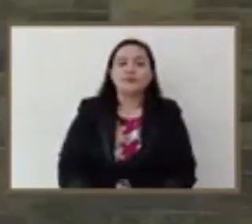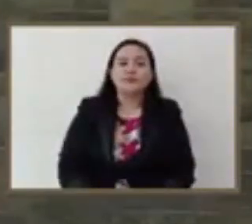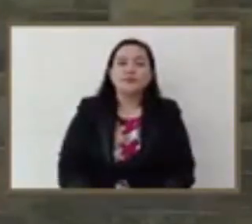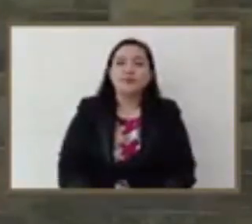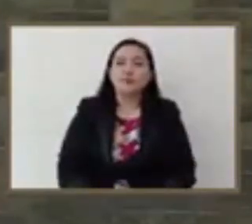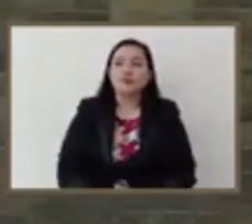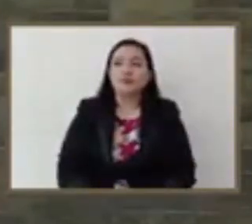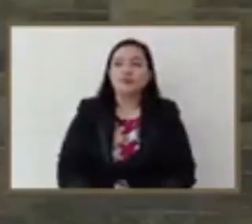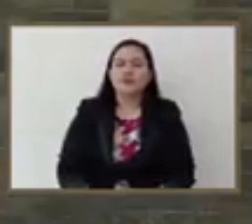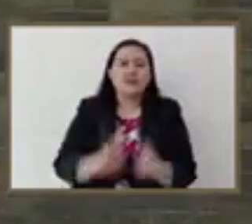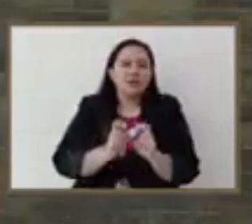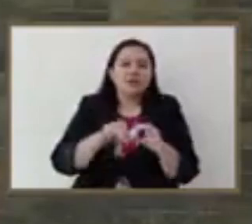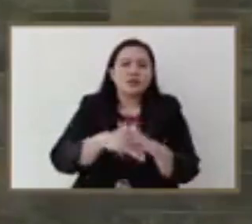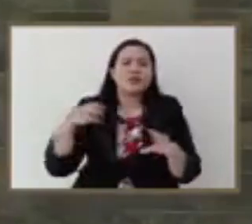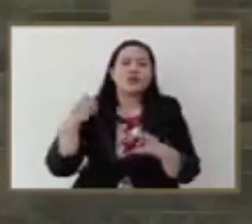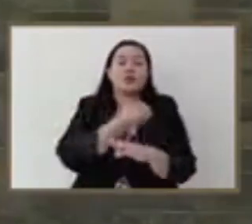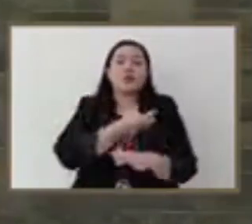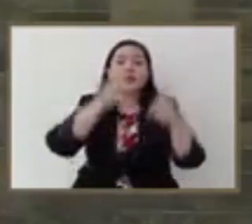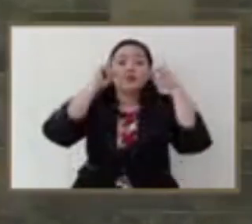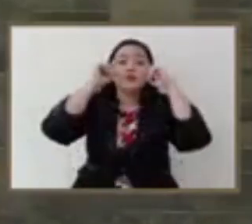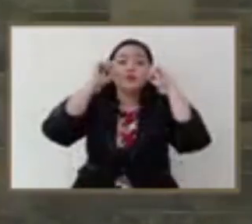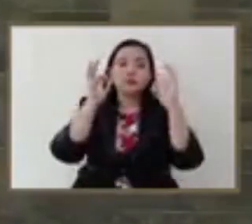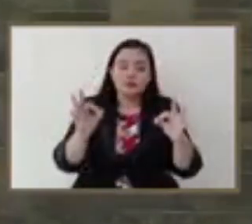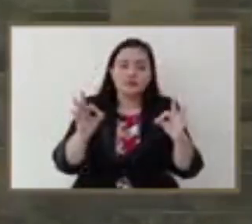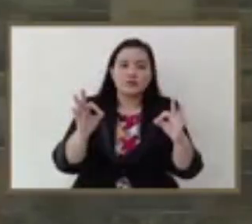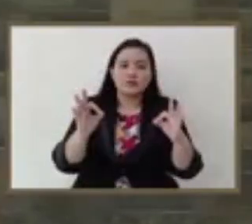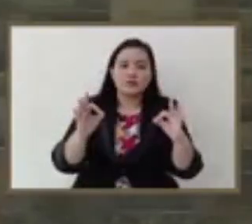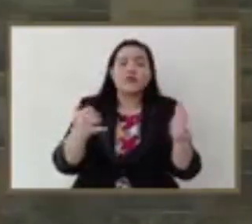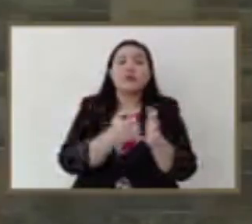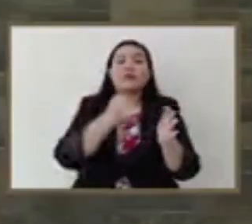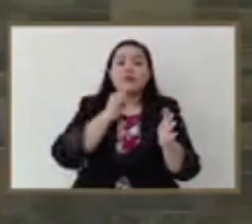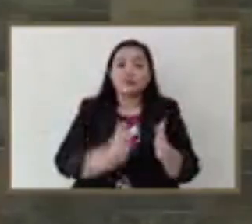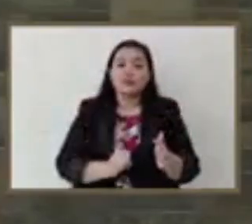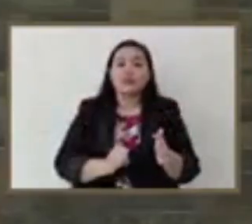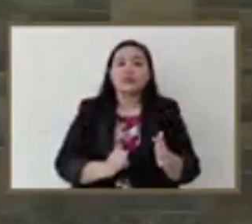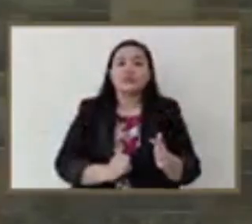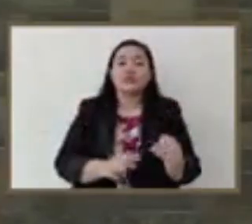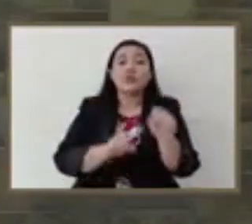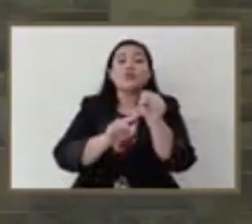sa mga decisions natin, yan po yung bedrock, kapatid. Diyan lahat nang gagaling.